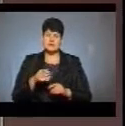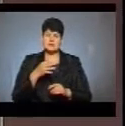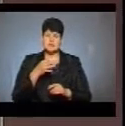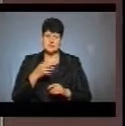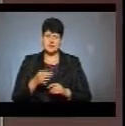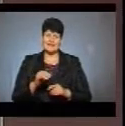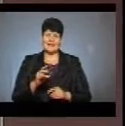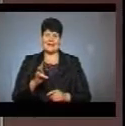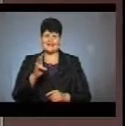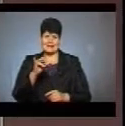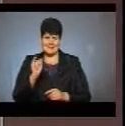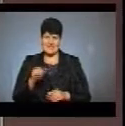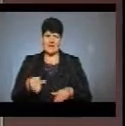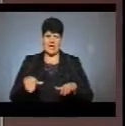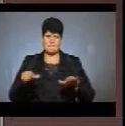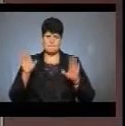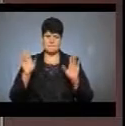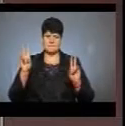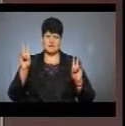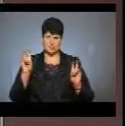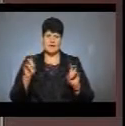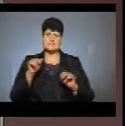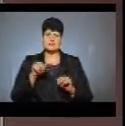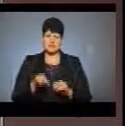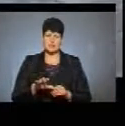«Ні капітуляції». На ній була Соломія Струс.